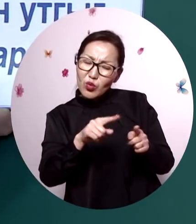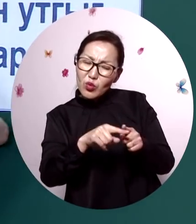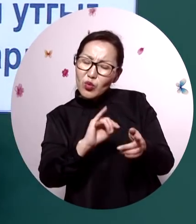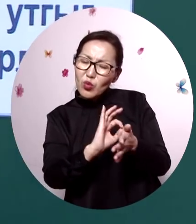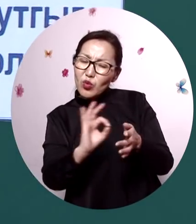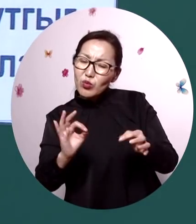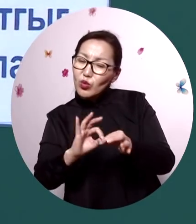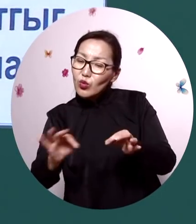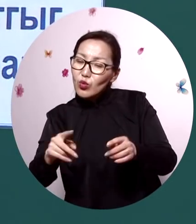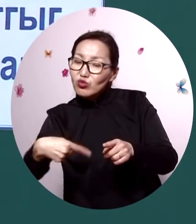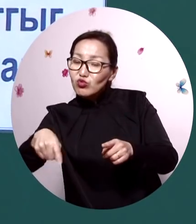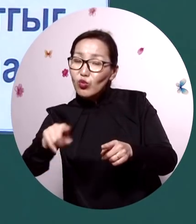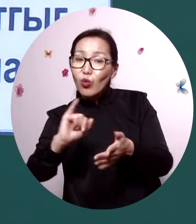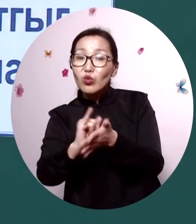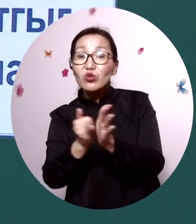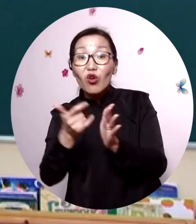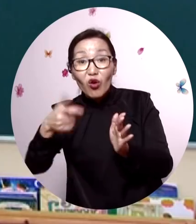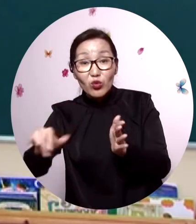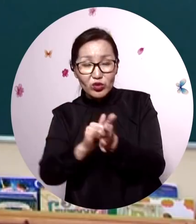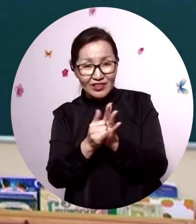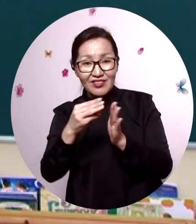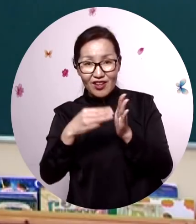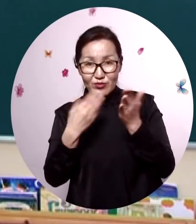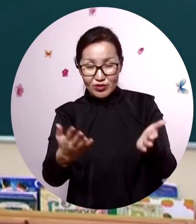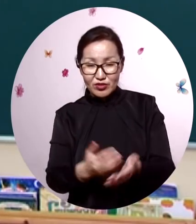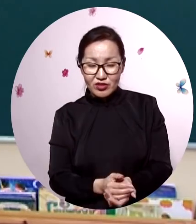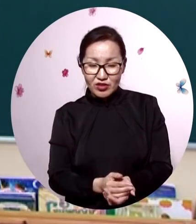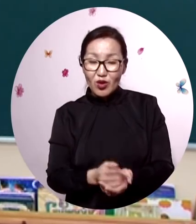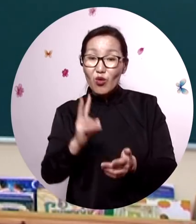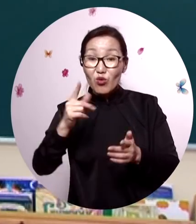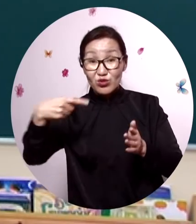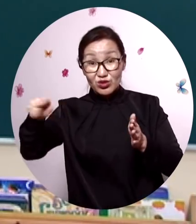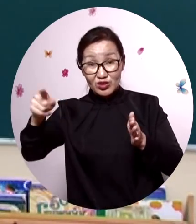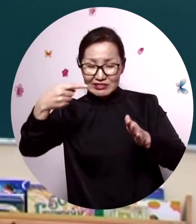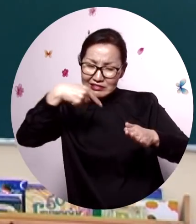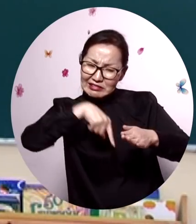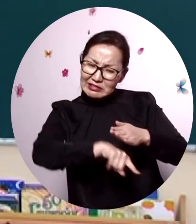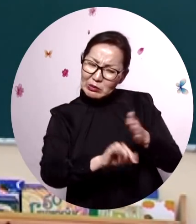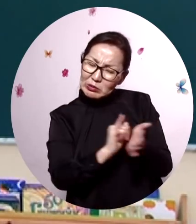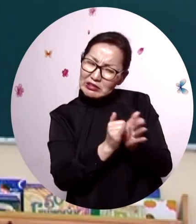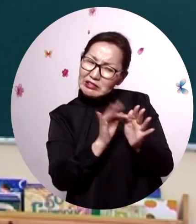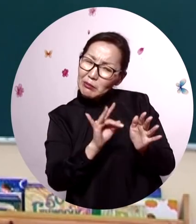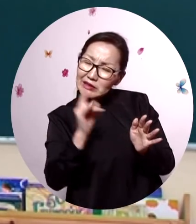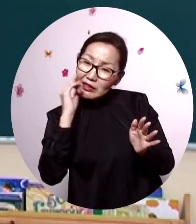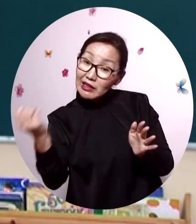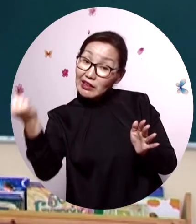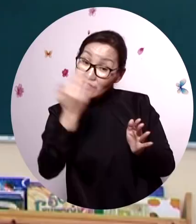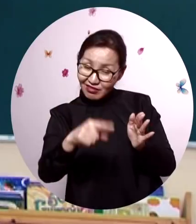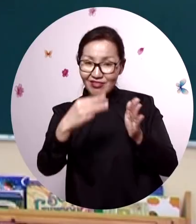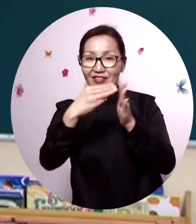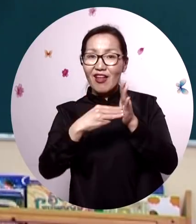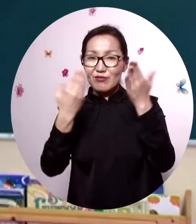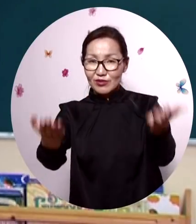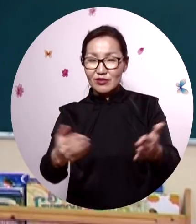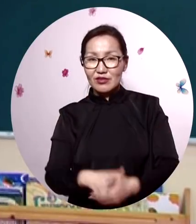үндсэн утгыг нь тайлбарлана. Үгсийн утга ямар далд санаа илэрхийлснийг тайлбарлана. Хамгийн сүүлд нь